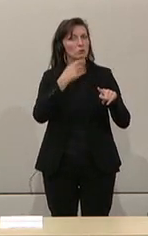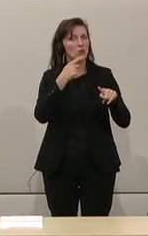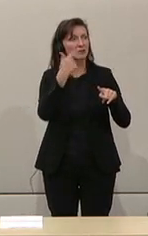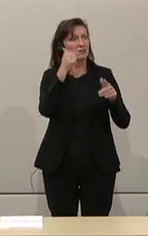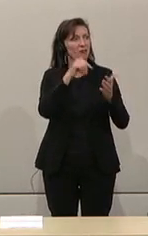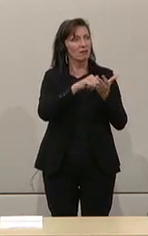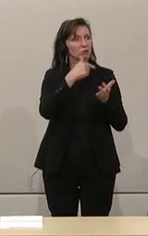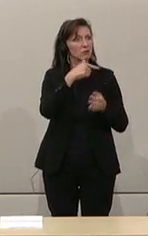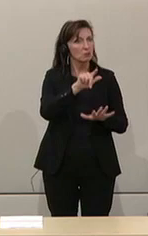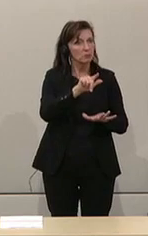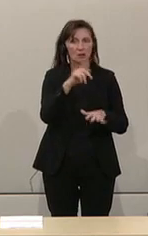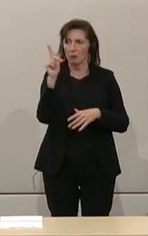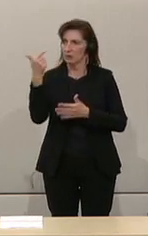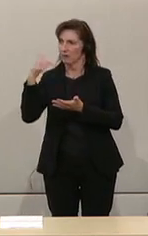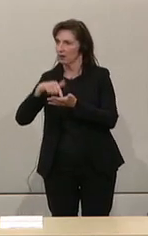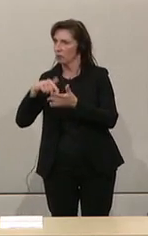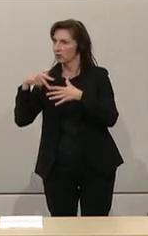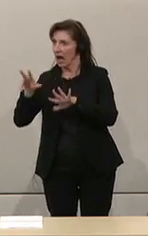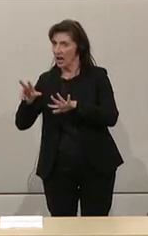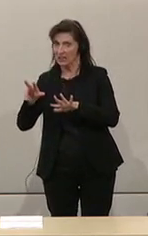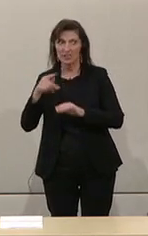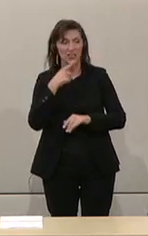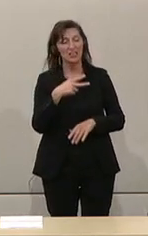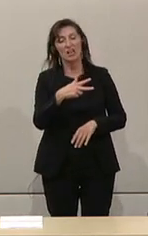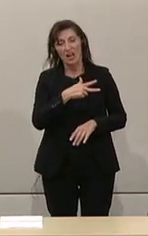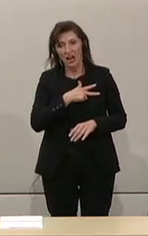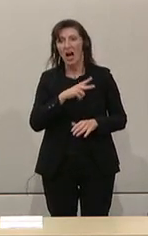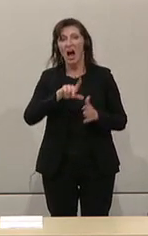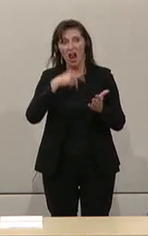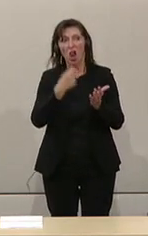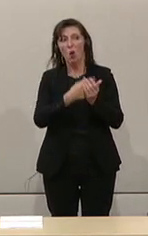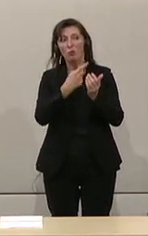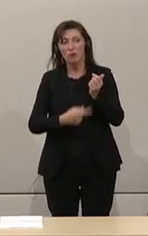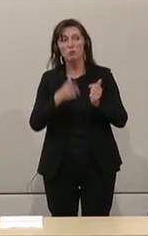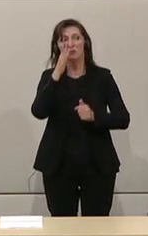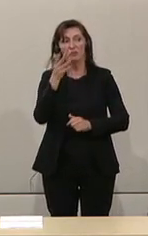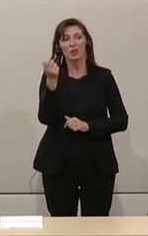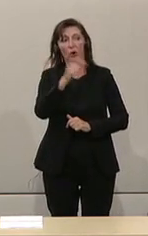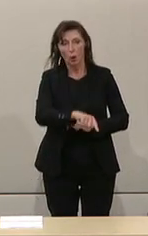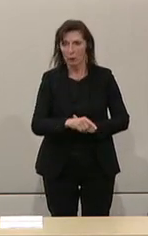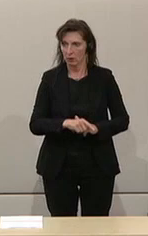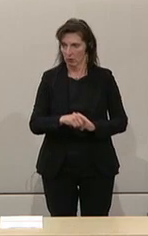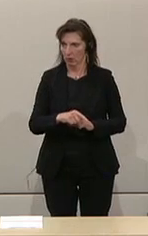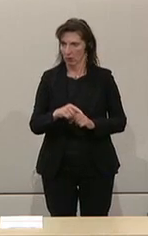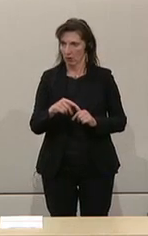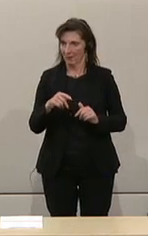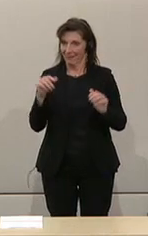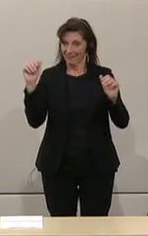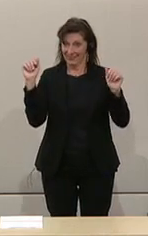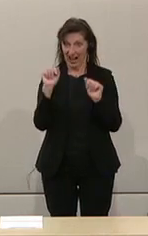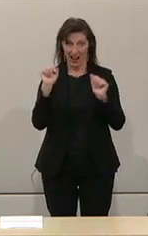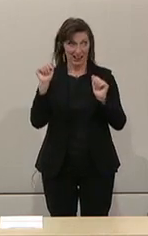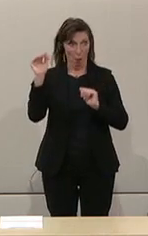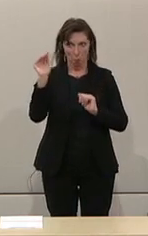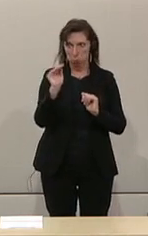2017, aber auch für 2018 Reallohnverluste prophezeit. Nur durch die Abschaffung der kalten